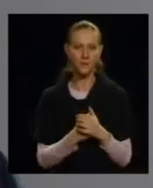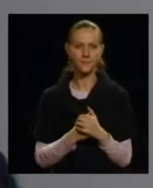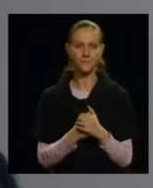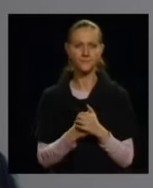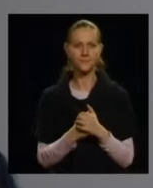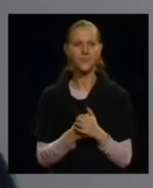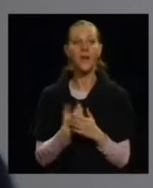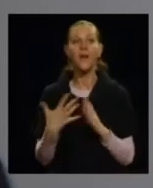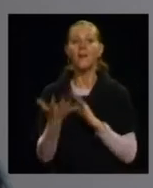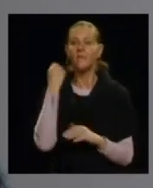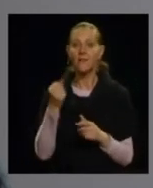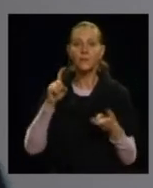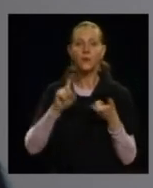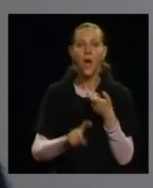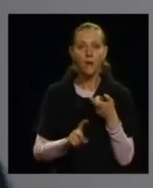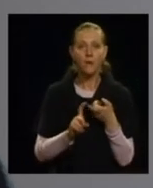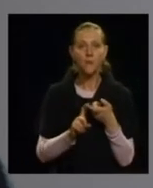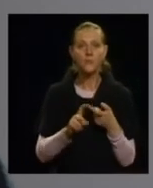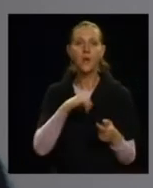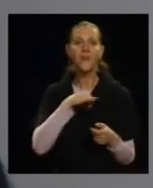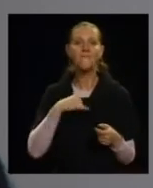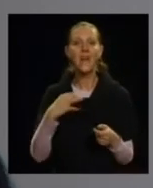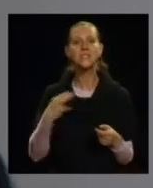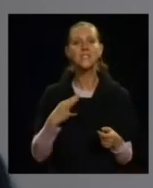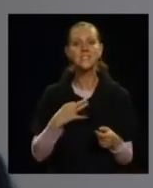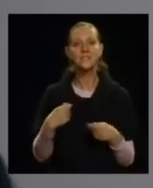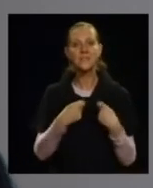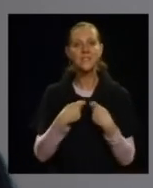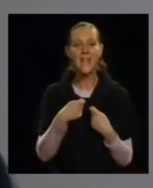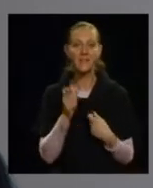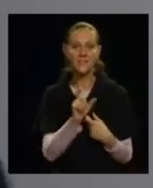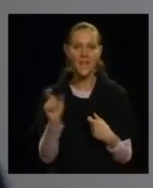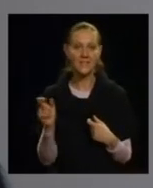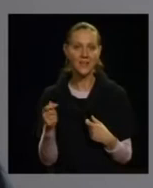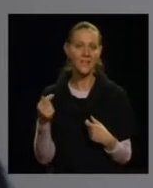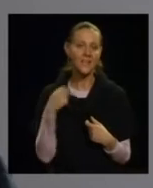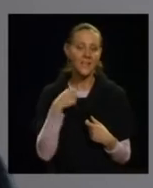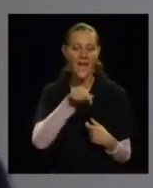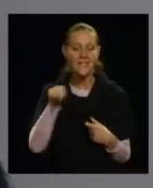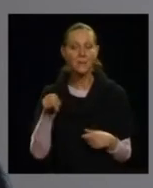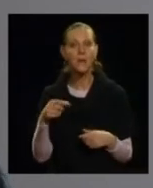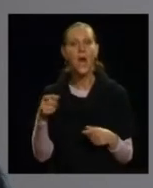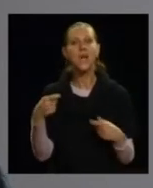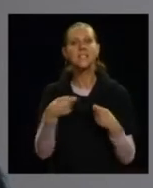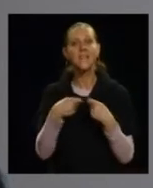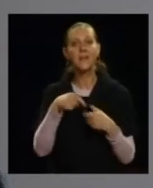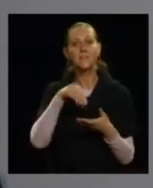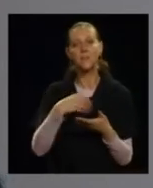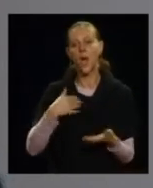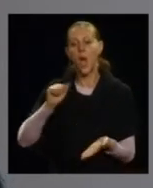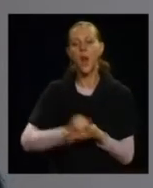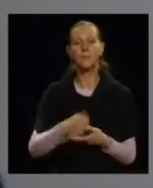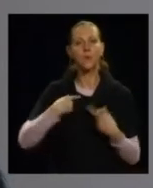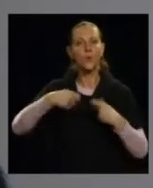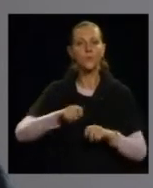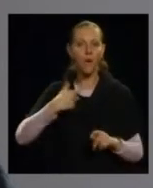és felvettük a kapcsolatot a város civil szervezeteivel. Én egyébként ezekben a szervezetekben alapító tag vagyok,